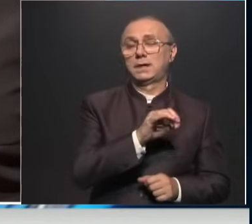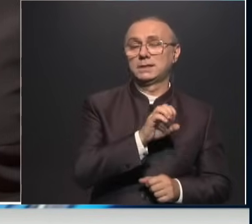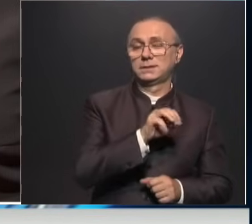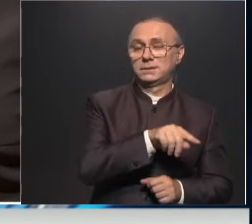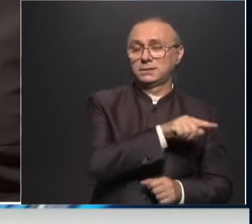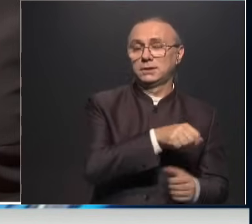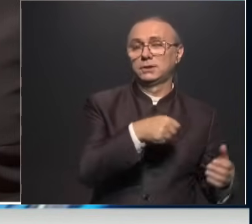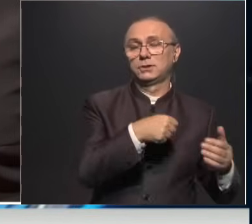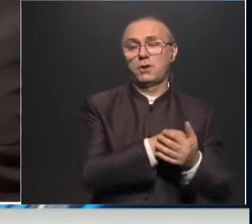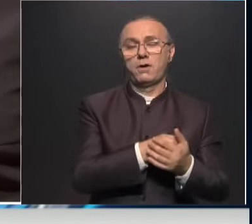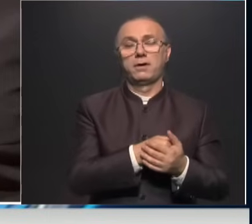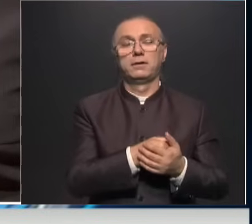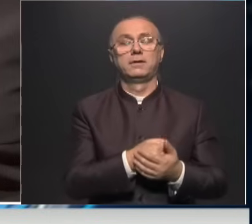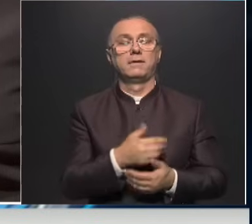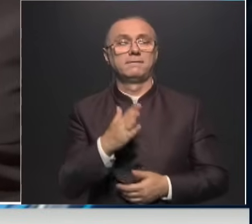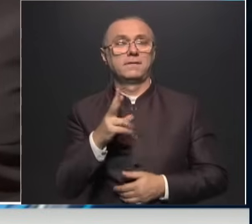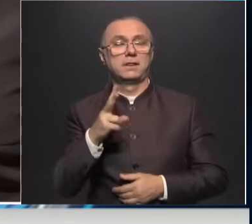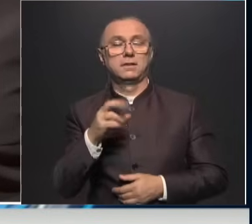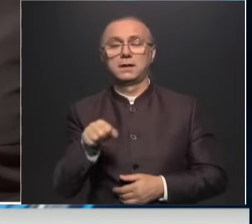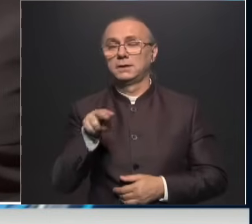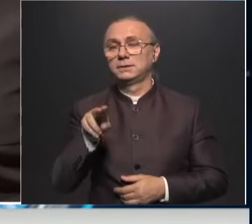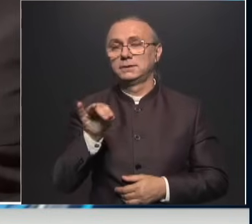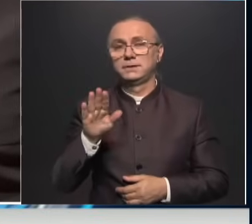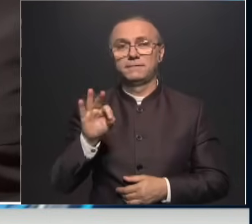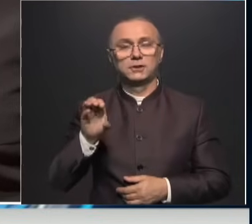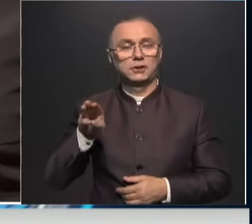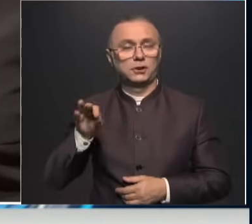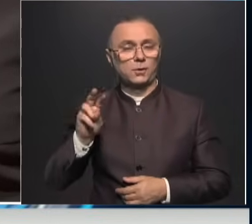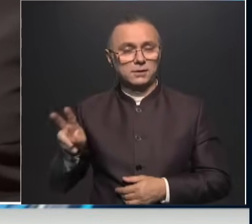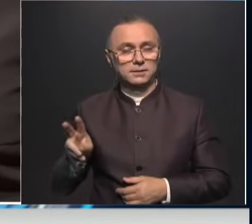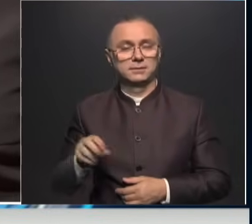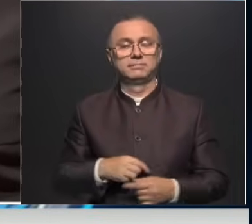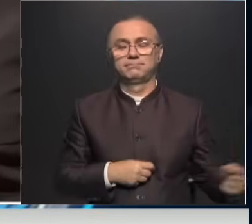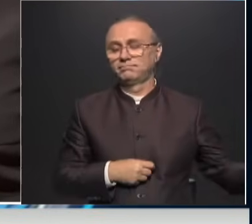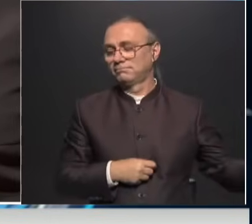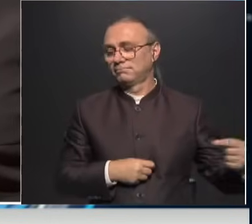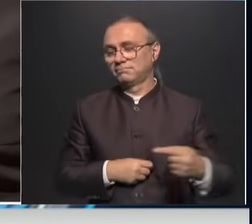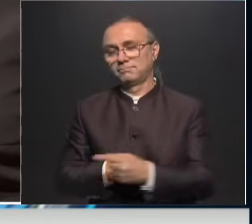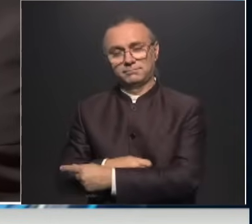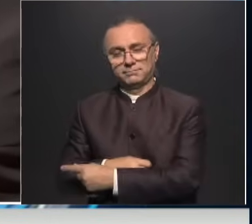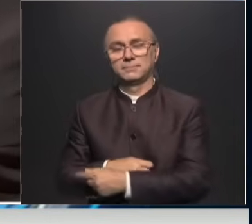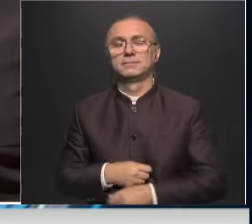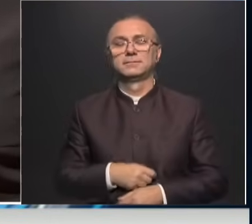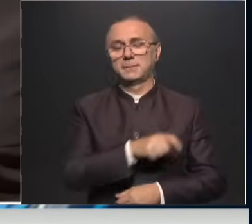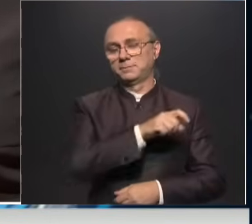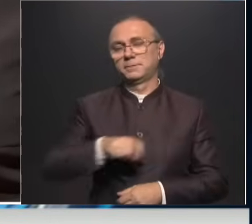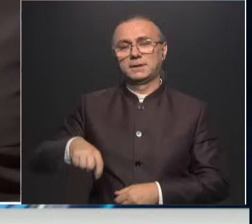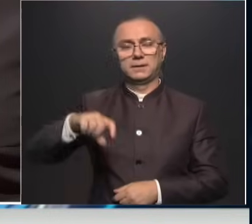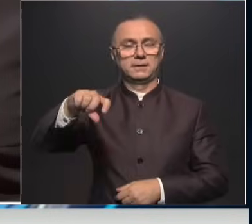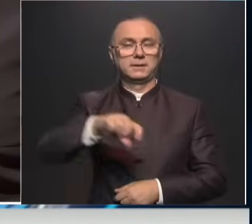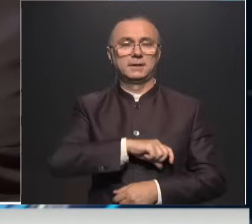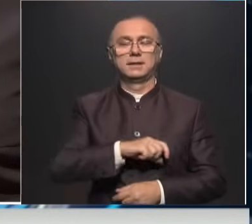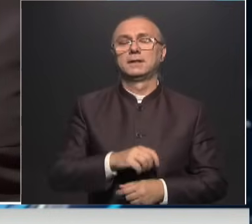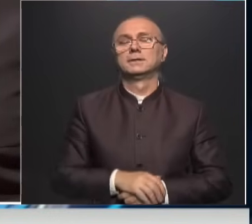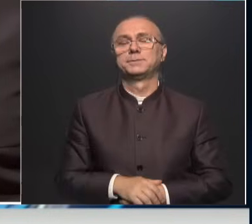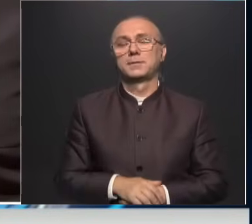Владивосток. Ну а нам завтра с утра предстоит тоже длинный переезд в другую точку. О дальнейших событиях